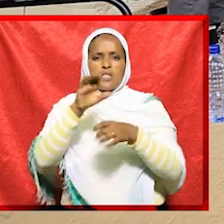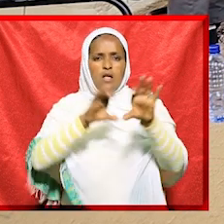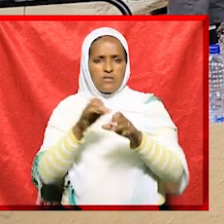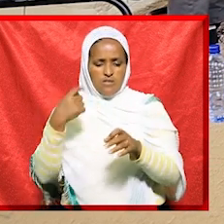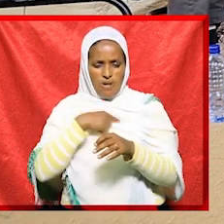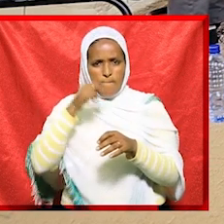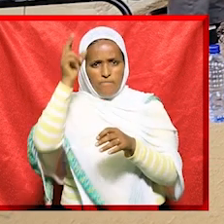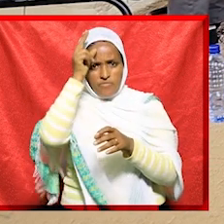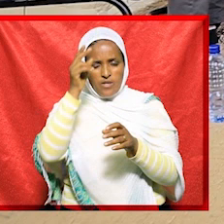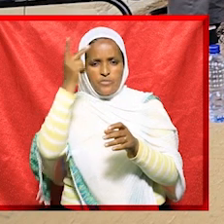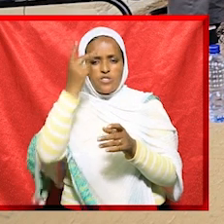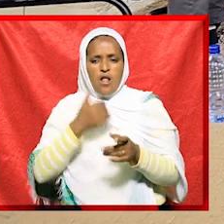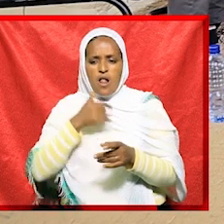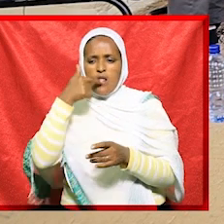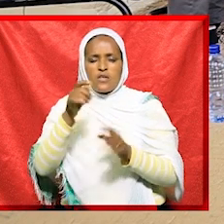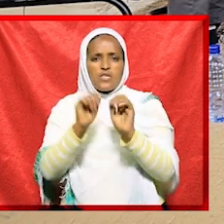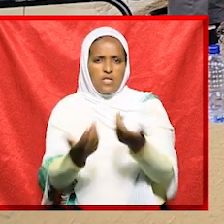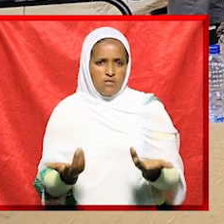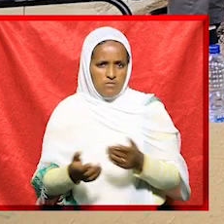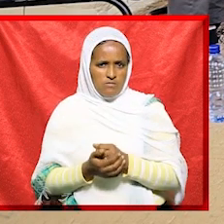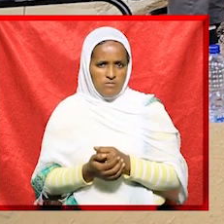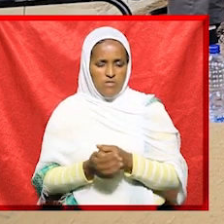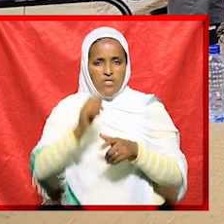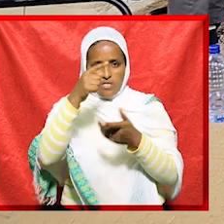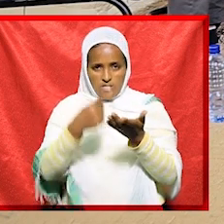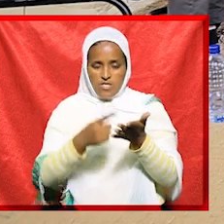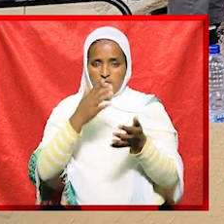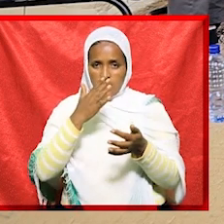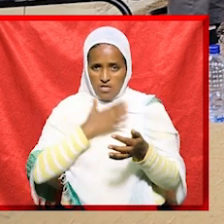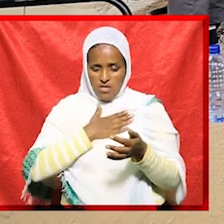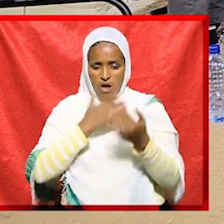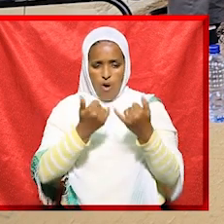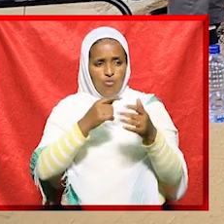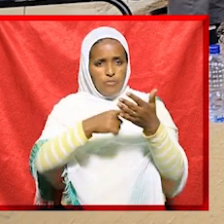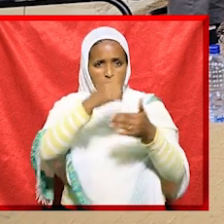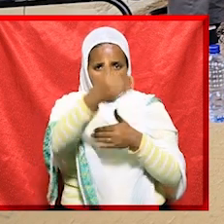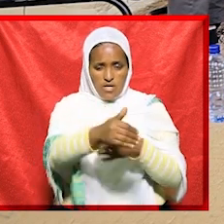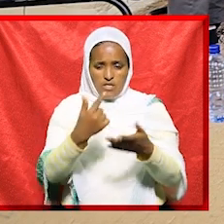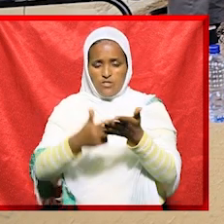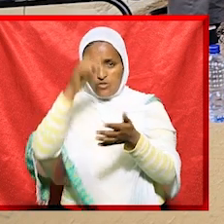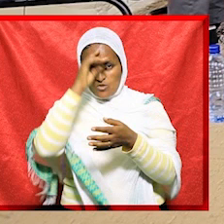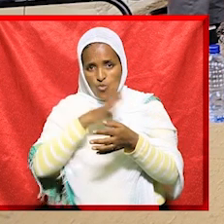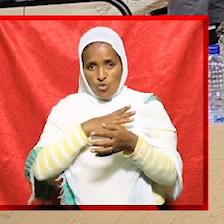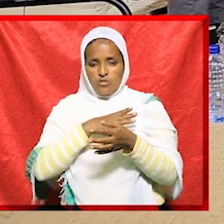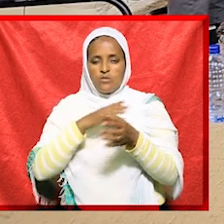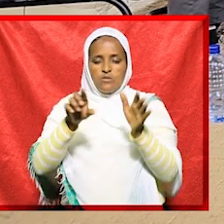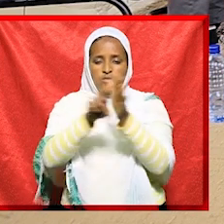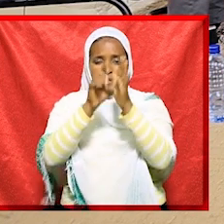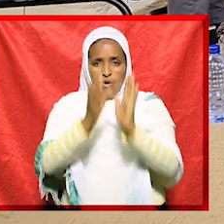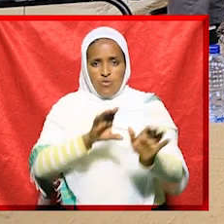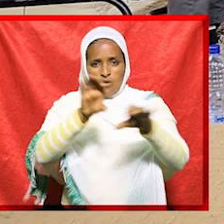ባህል ሚኒስቴር እንዴት አድርገን ነው ባህላችንን የሚጠብቅ ሚኒስትር አለን እንደው ስለዚህ እኔ አሁንም